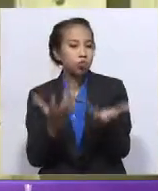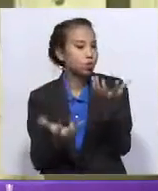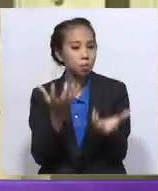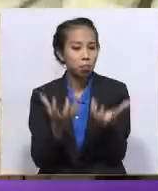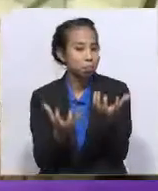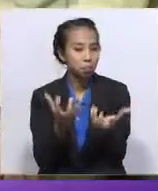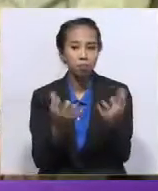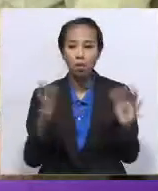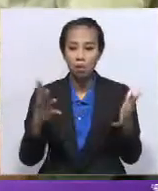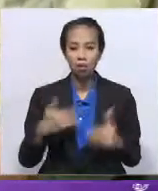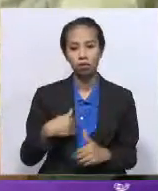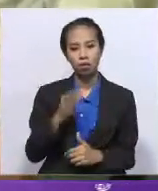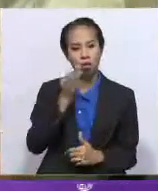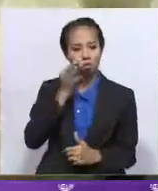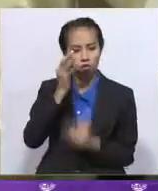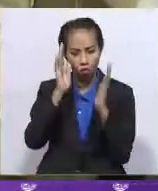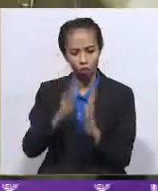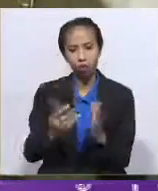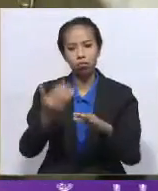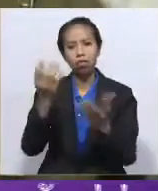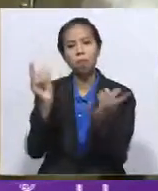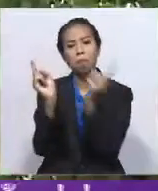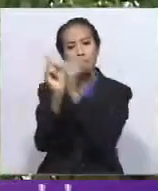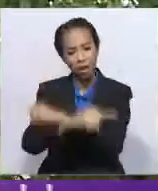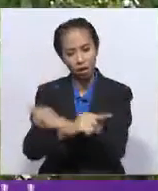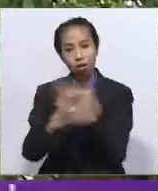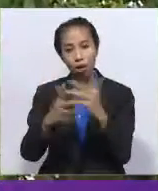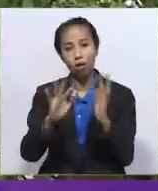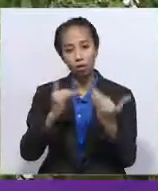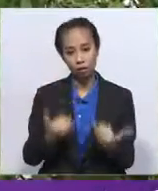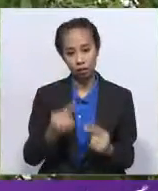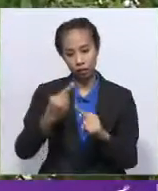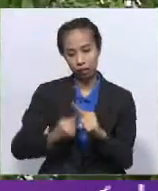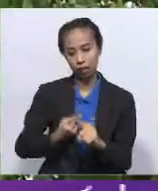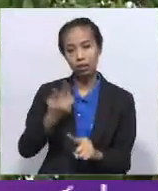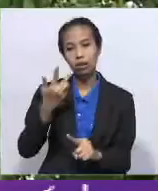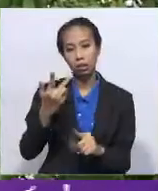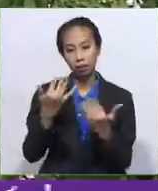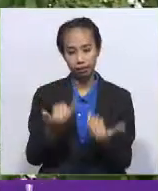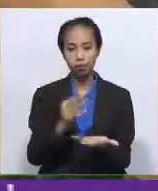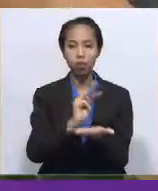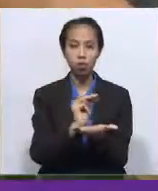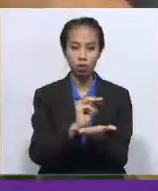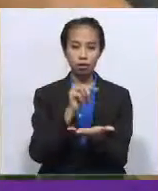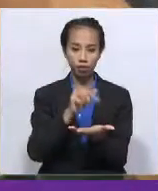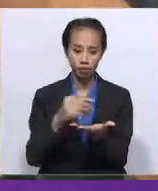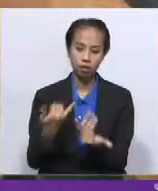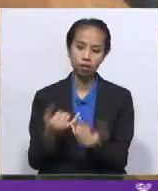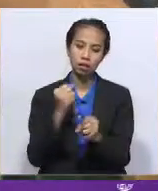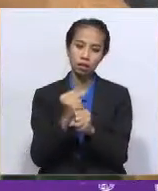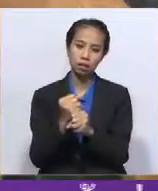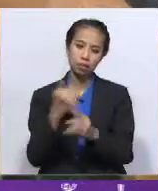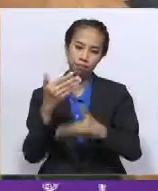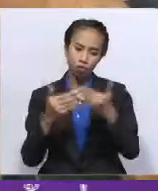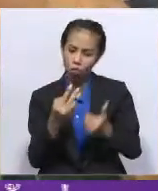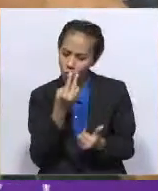มีการเรียกร้องให้เปลี่ยนตัวผู้ดำเนินคดีค่ะและตลอดเดือนมีนาคมนี้ค่ะมูลนิธิสืบนาคเสถียรก็จะเดินหน้าในการติดต